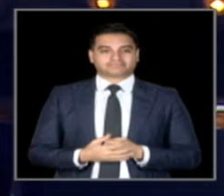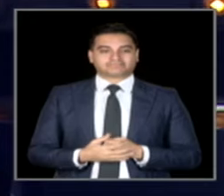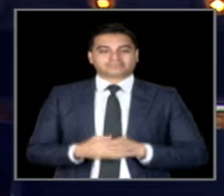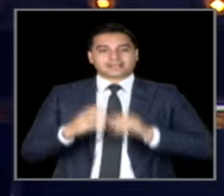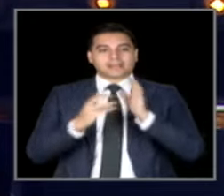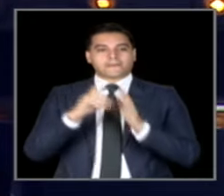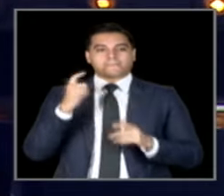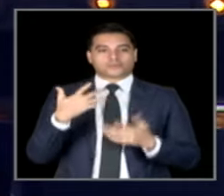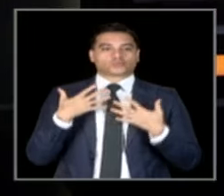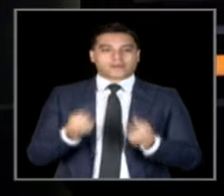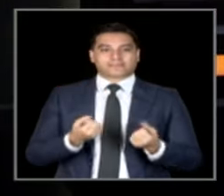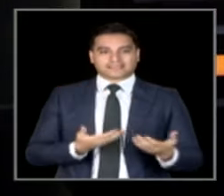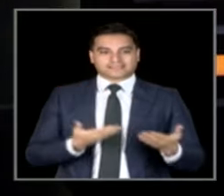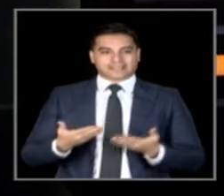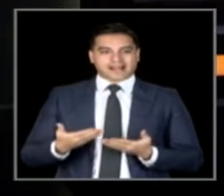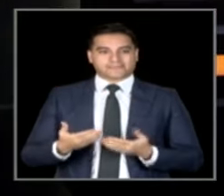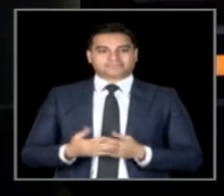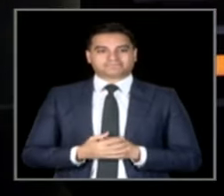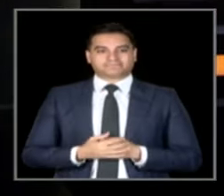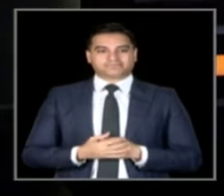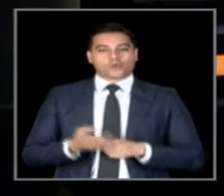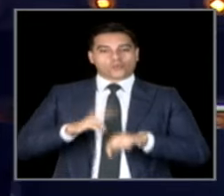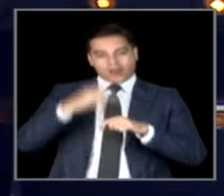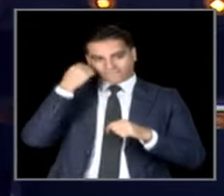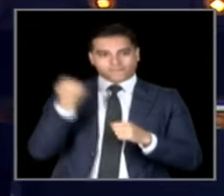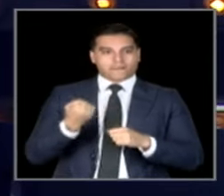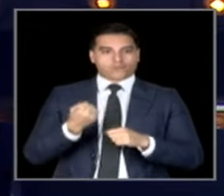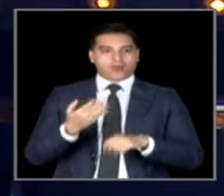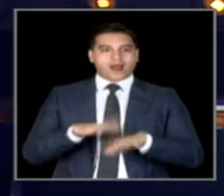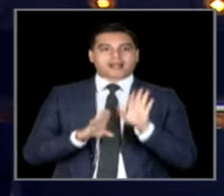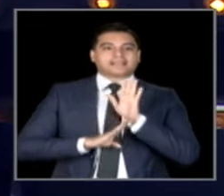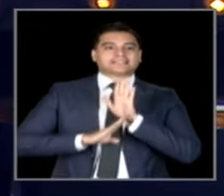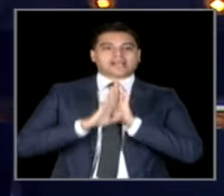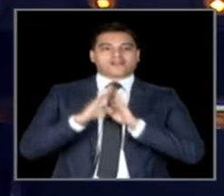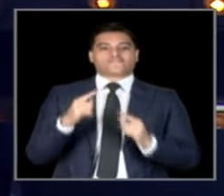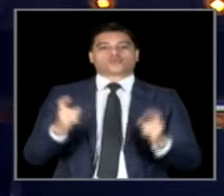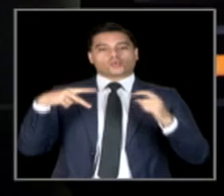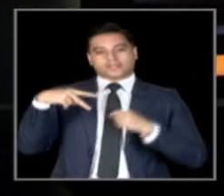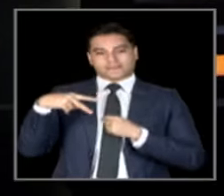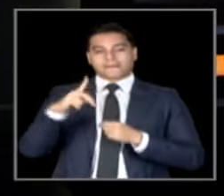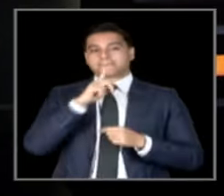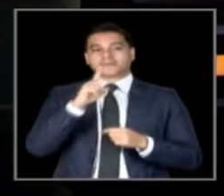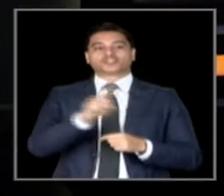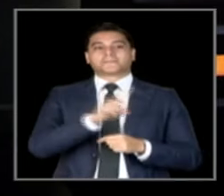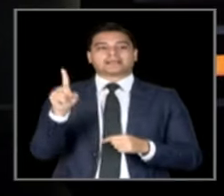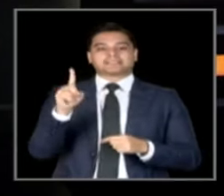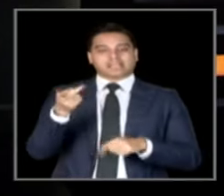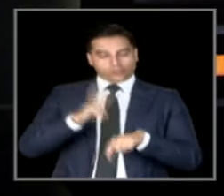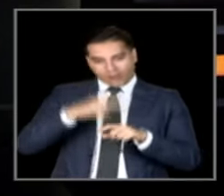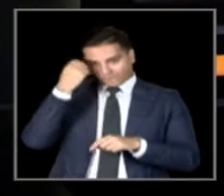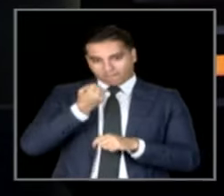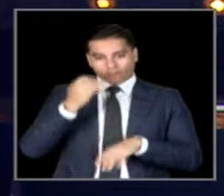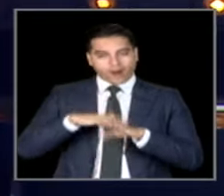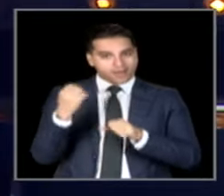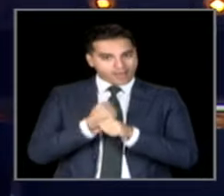جامعة المنصورة حمد لله على السلامة. الله يسلمك. وألف مبروك التأهل لدور الثمانية، مش بس كده كمان، ألف مبروك